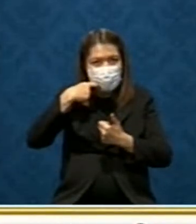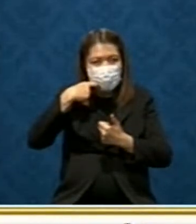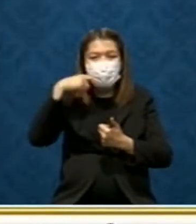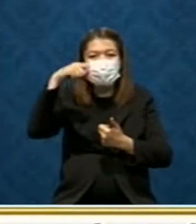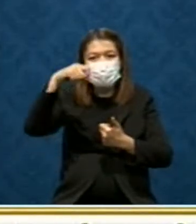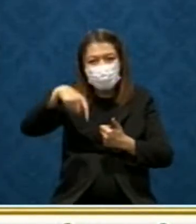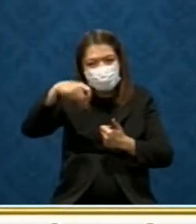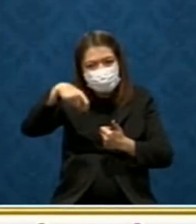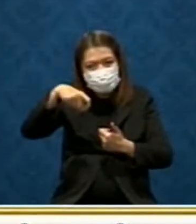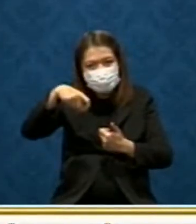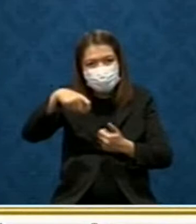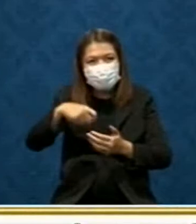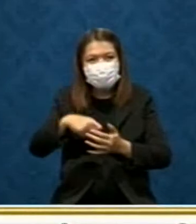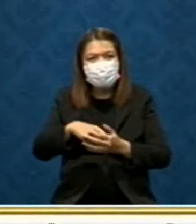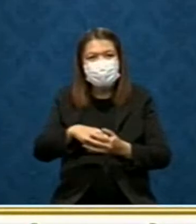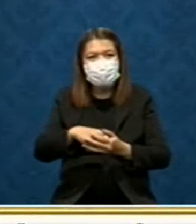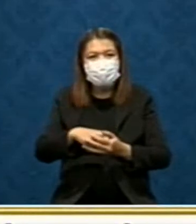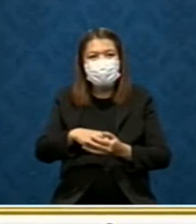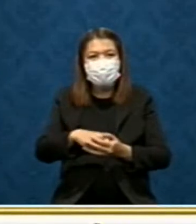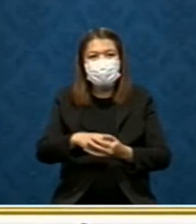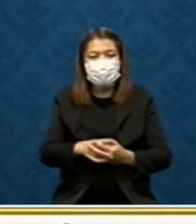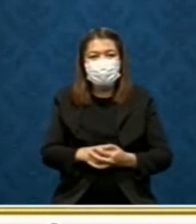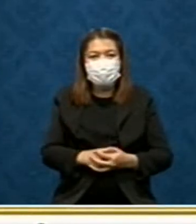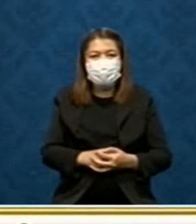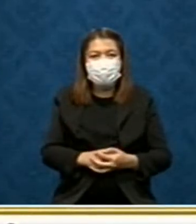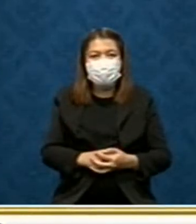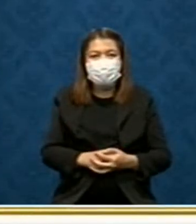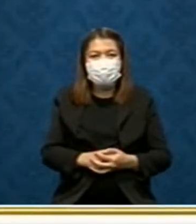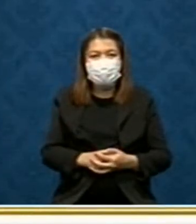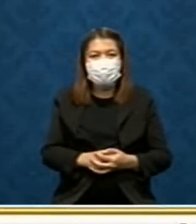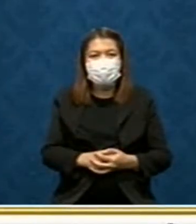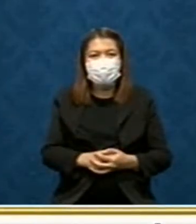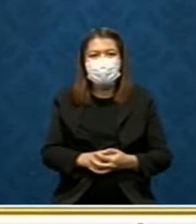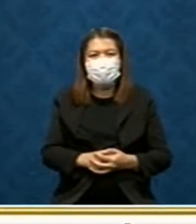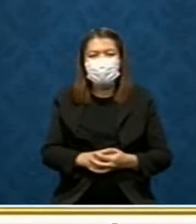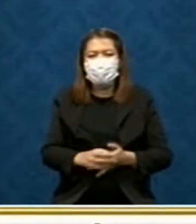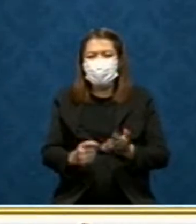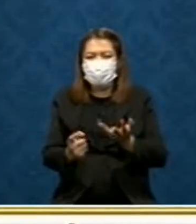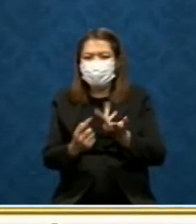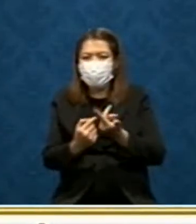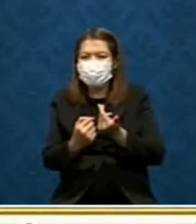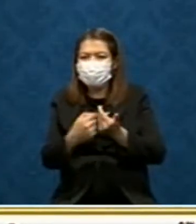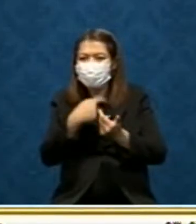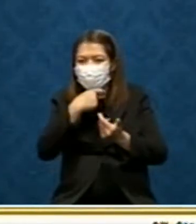สามสร้าง และ จำนวนครั้งที่แรงนี่ย